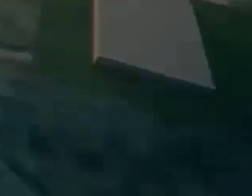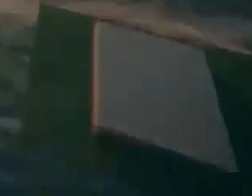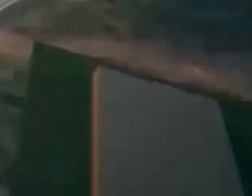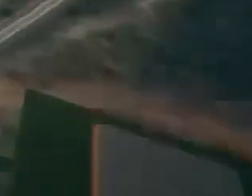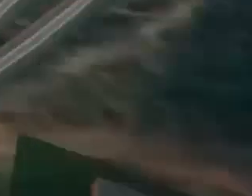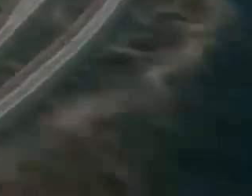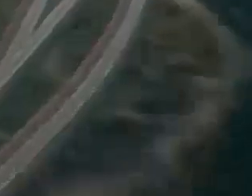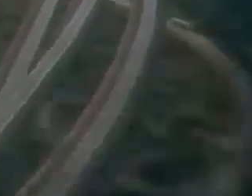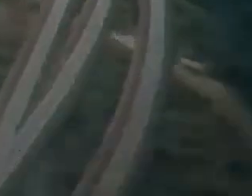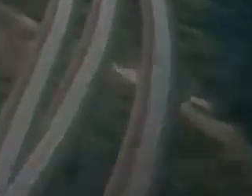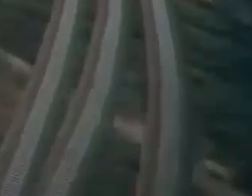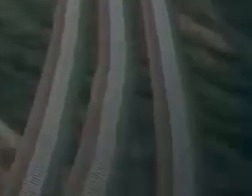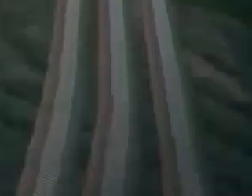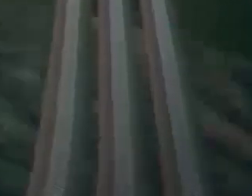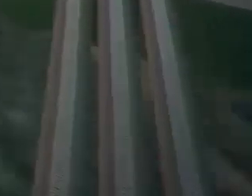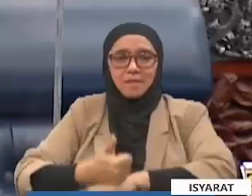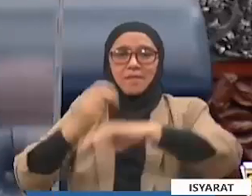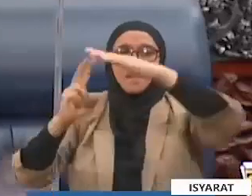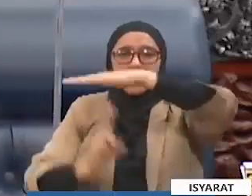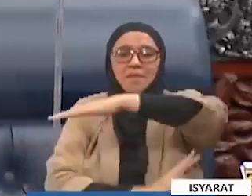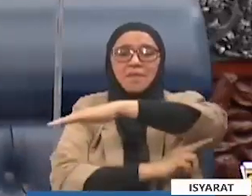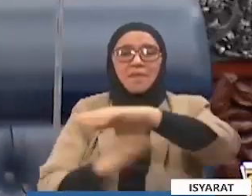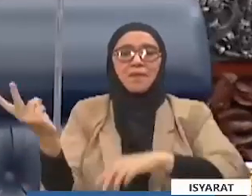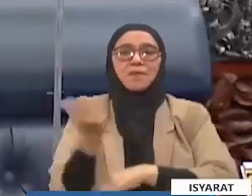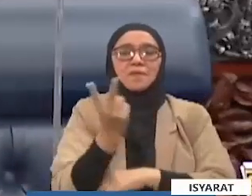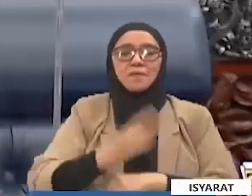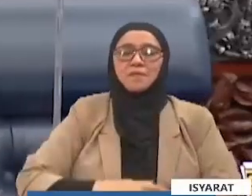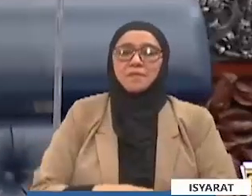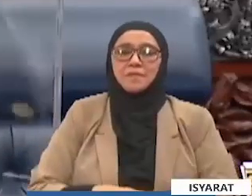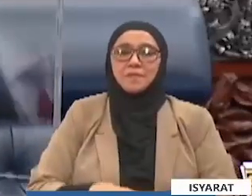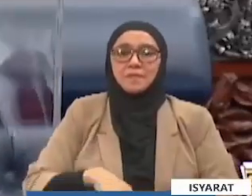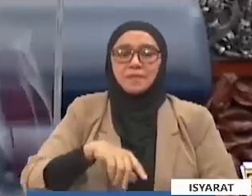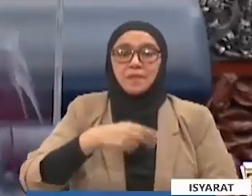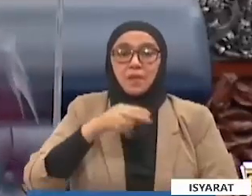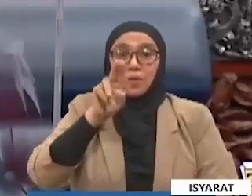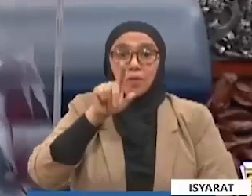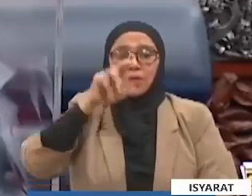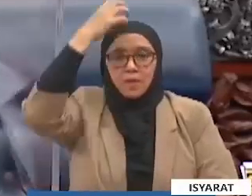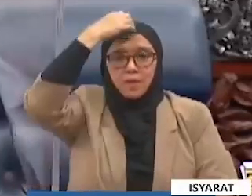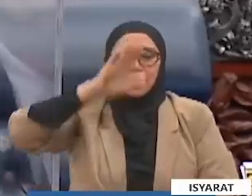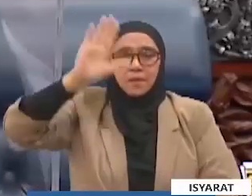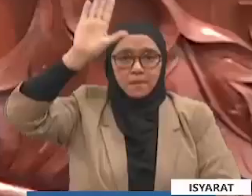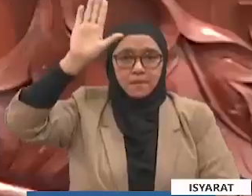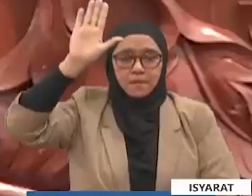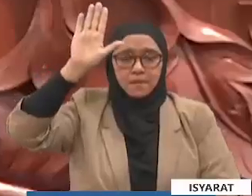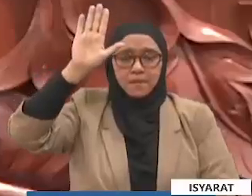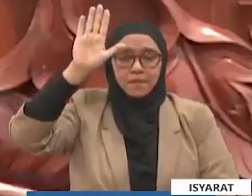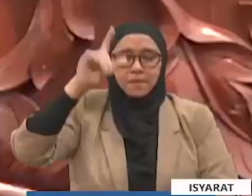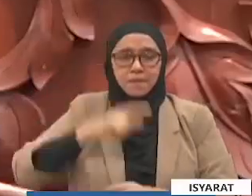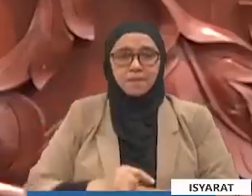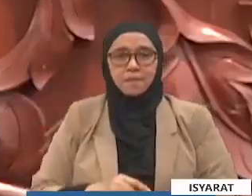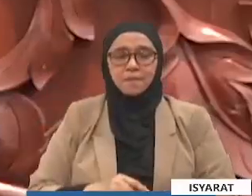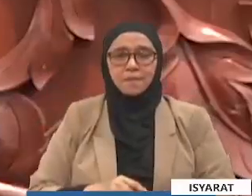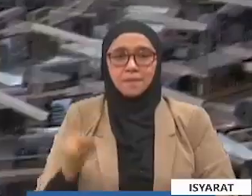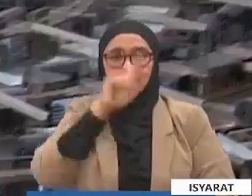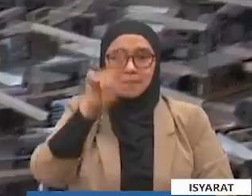1.04% akibat daripada pelaksanaan PKP. Terima kasih. Tuan-tuan boleh. Perlu Selangor. Tanya sikit. Soalan saya dijawab sekali